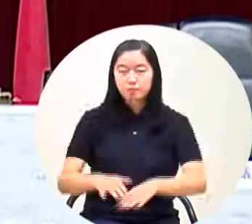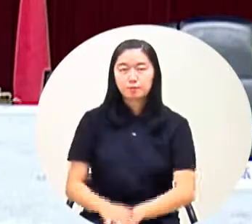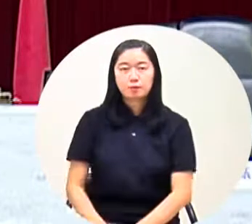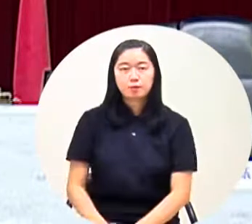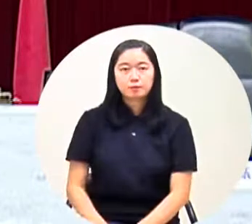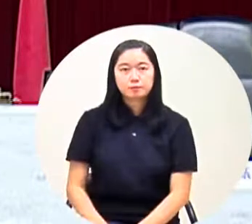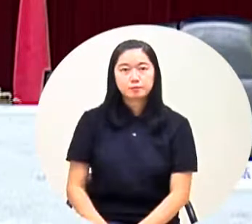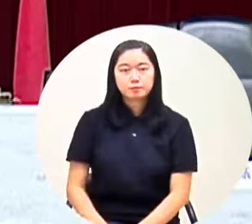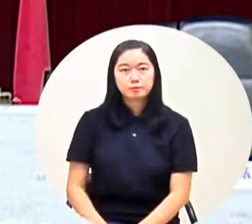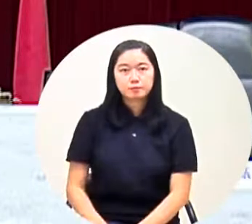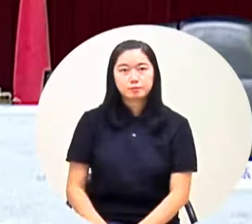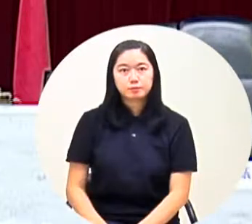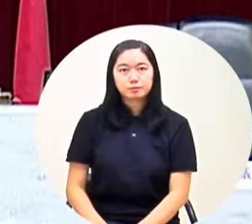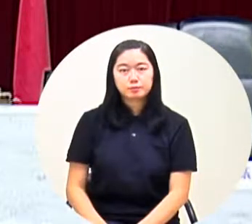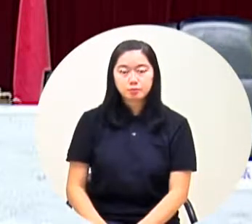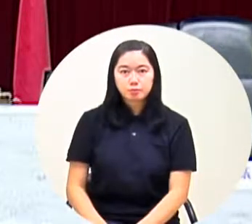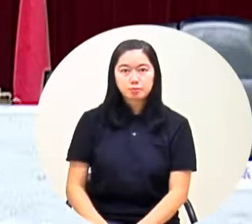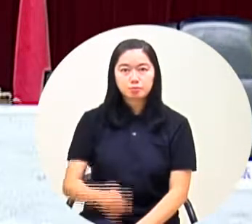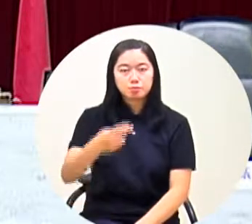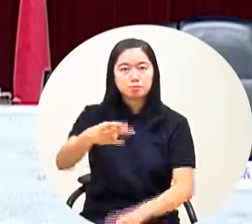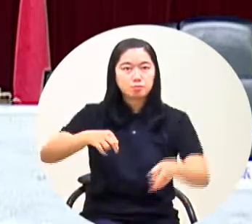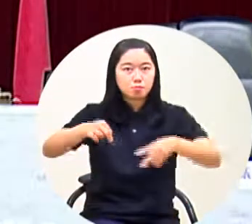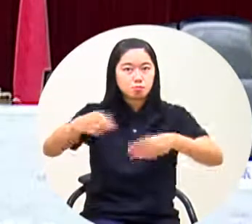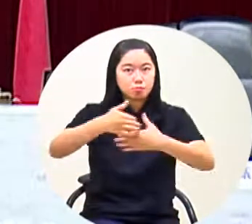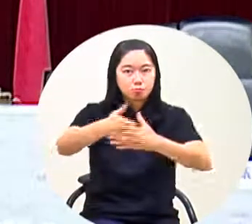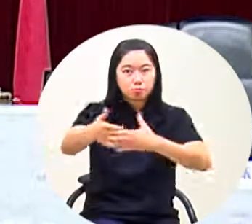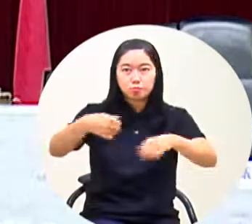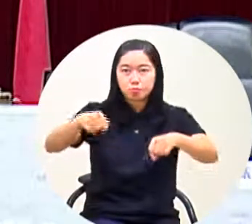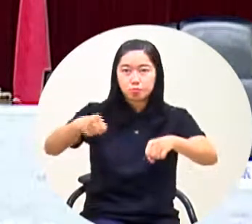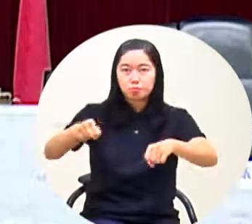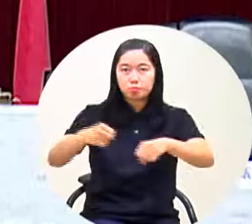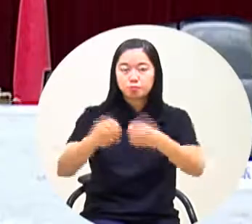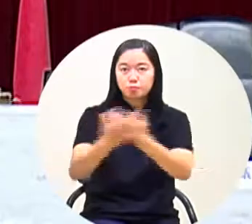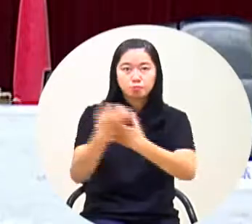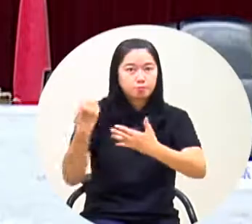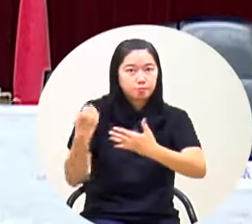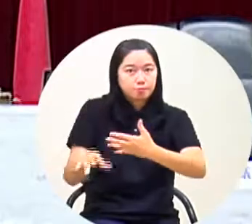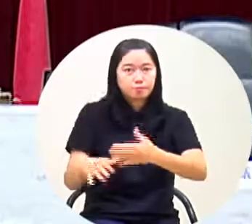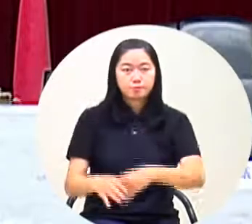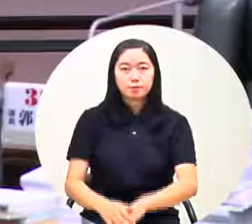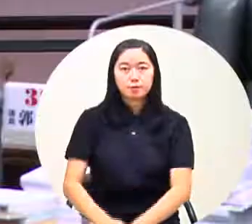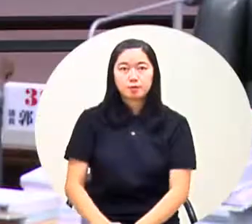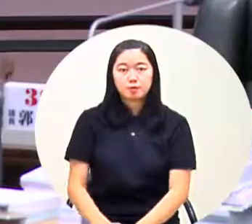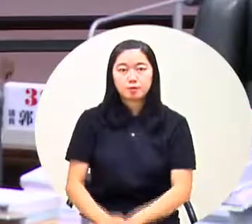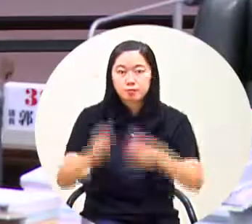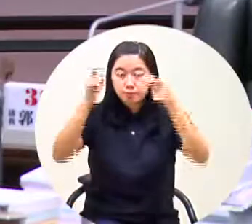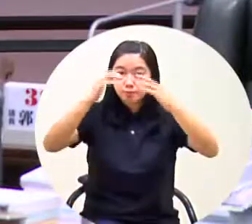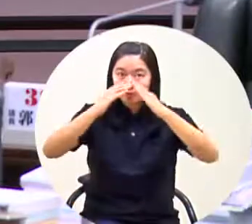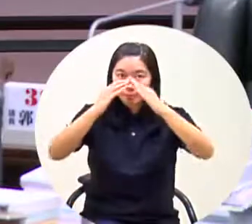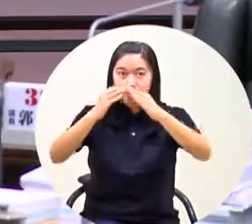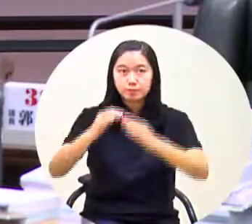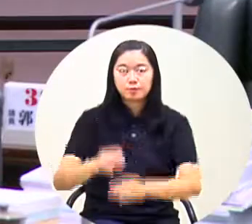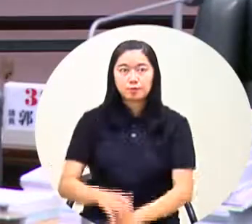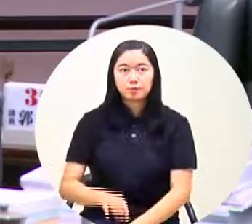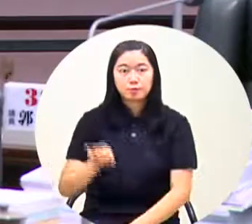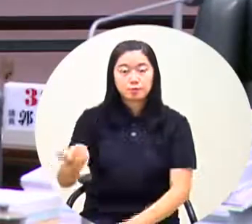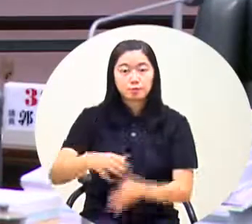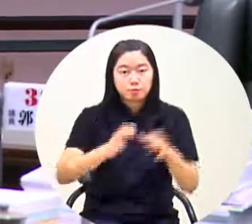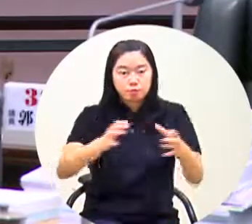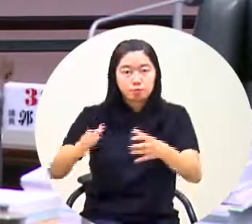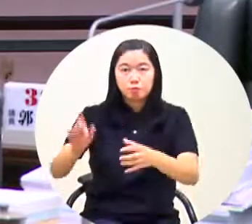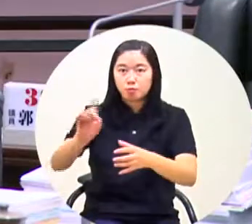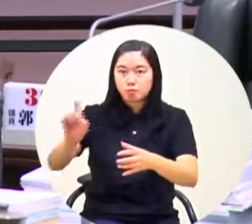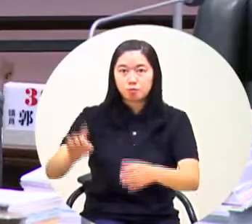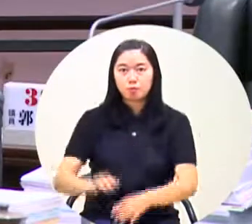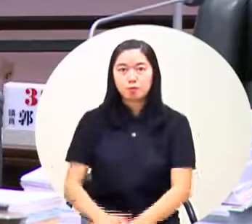汰换二行程机车的这个问题哦。那其实高雄市我们现在在举办那个交通生态